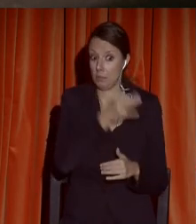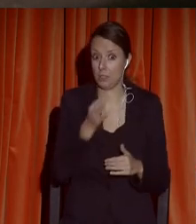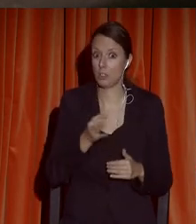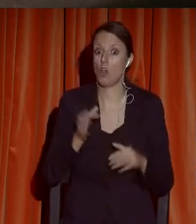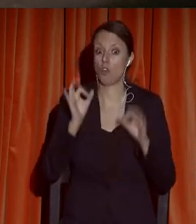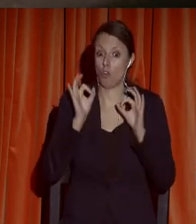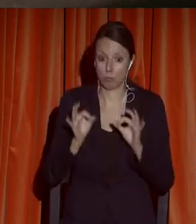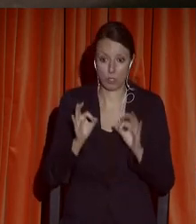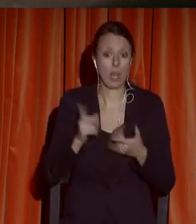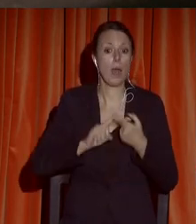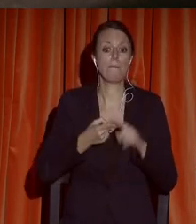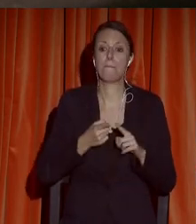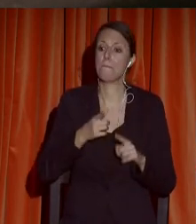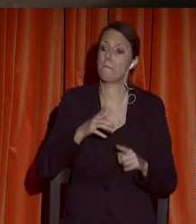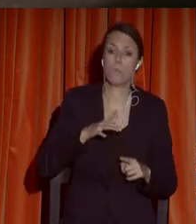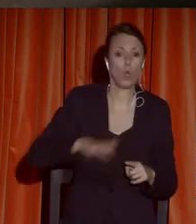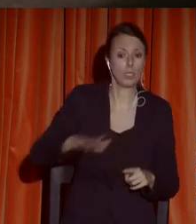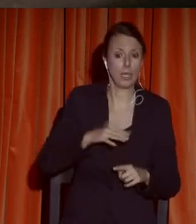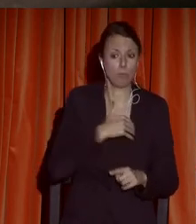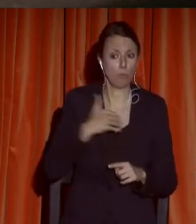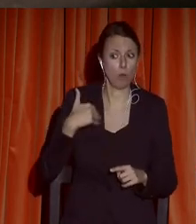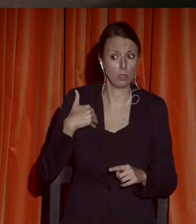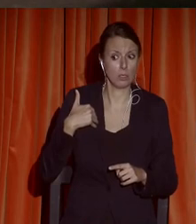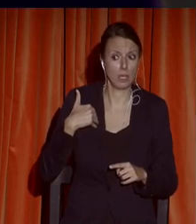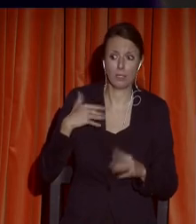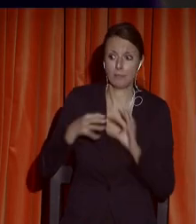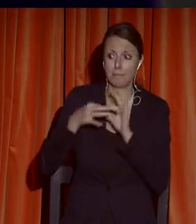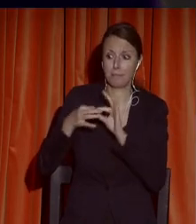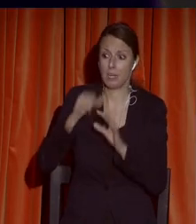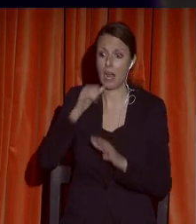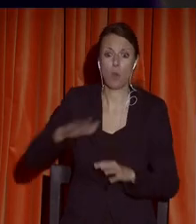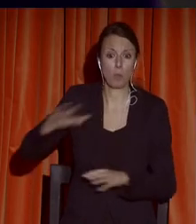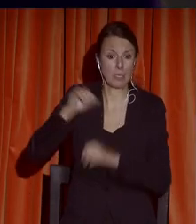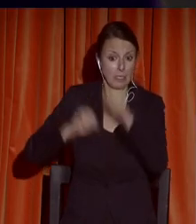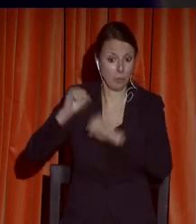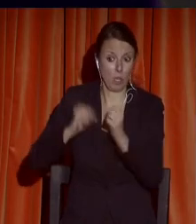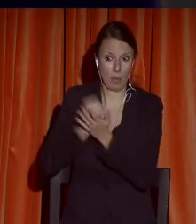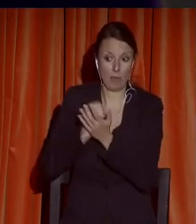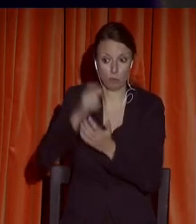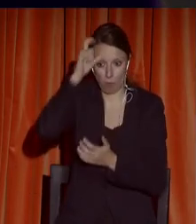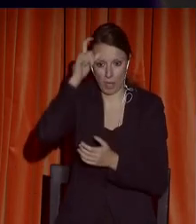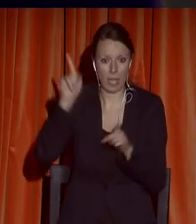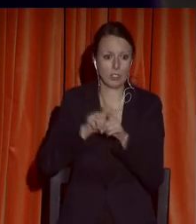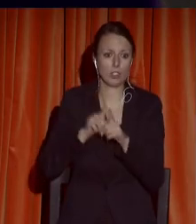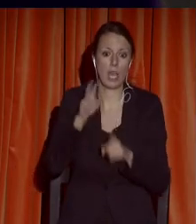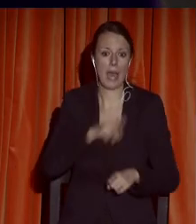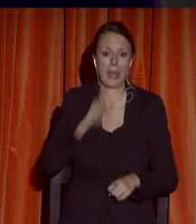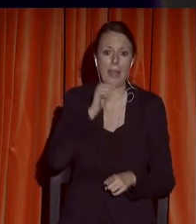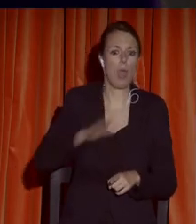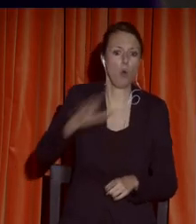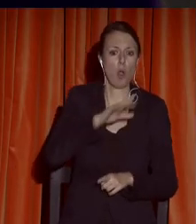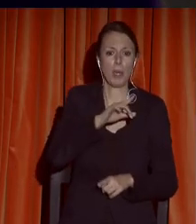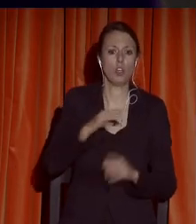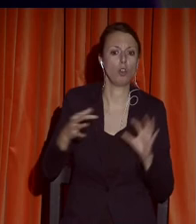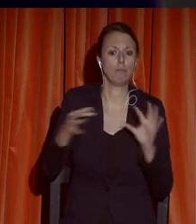polityka Polski w stosunku do Europejskiego Trybunału Praw Człowieka i Rady Europy? No bo skoro stworzyliśmy